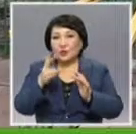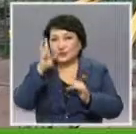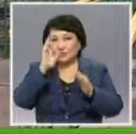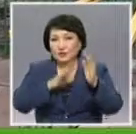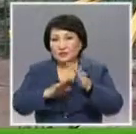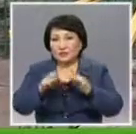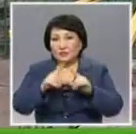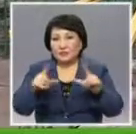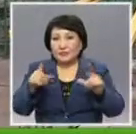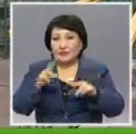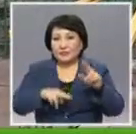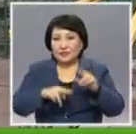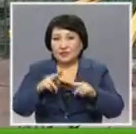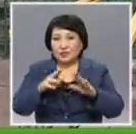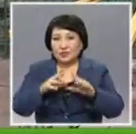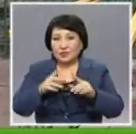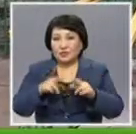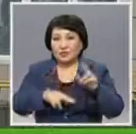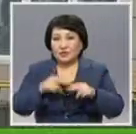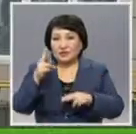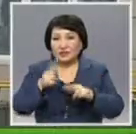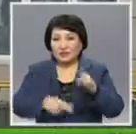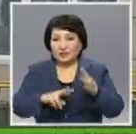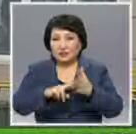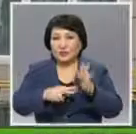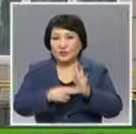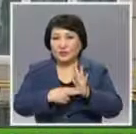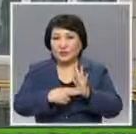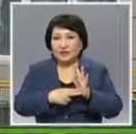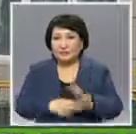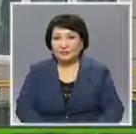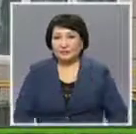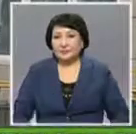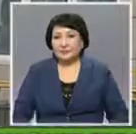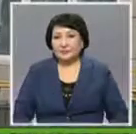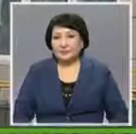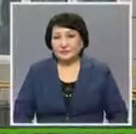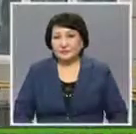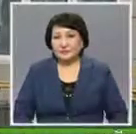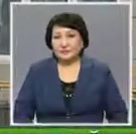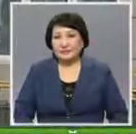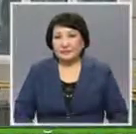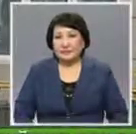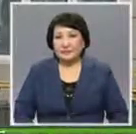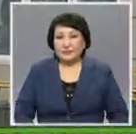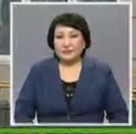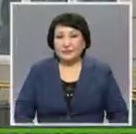мекеменің құрылысын аяқтау жоспарлануда. Нәбира Алманова, Ерлан Сағымбеков, Алматы телеарнасы.